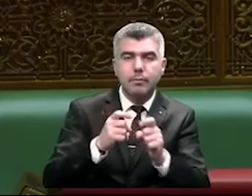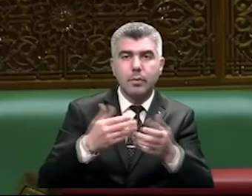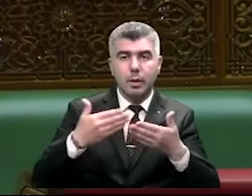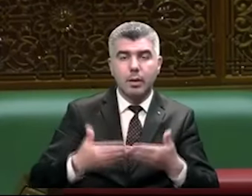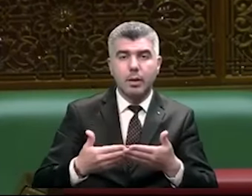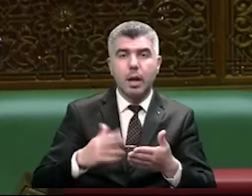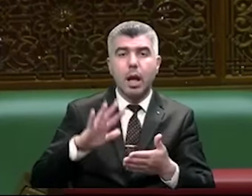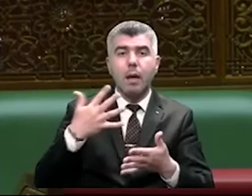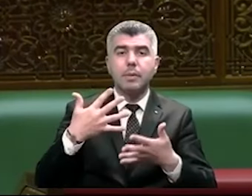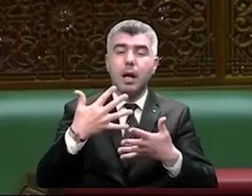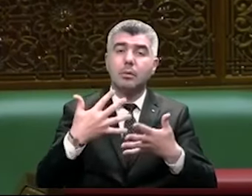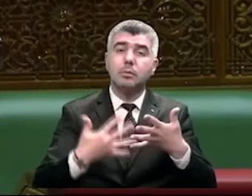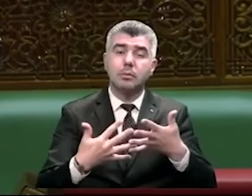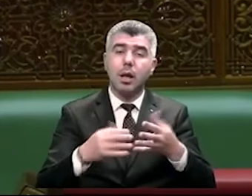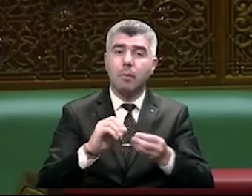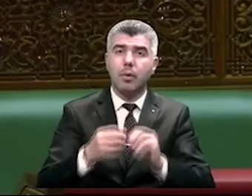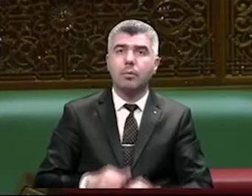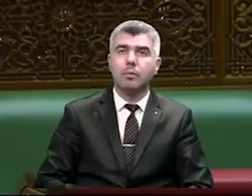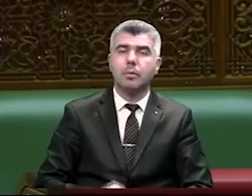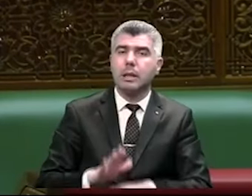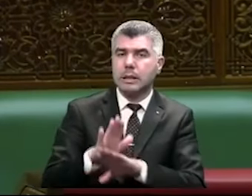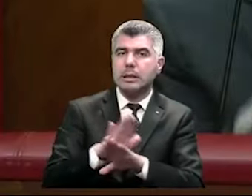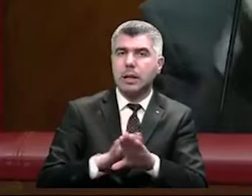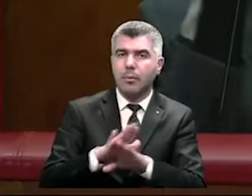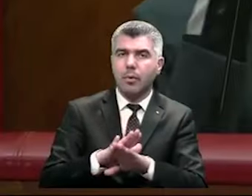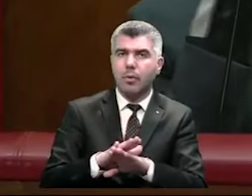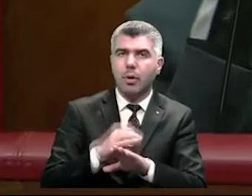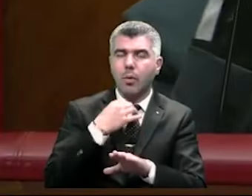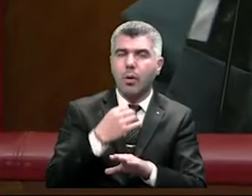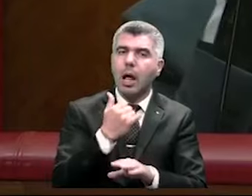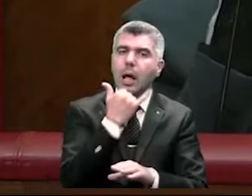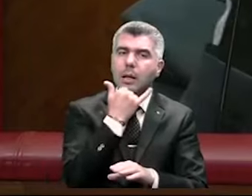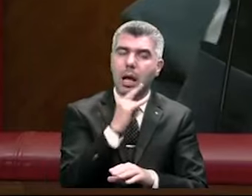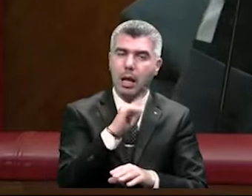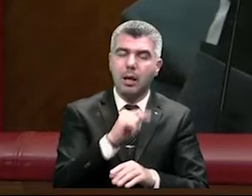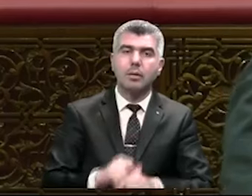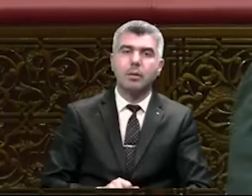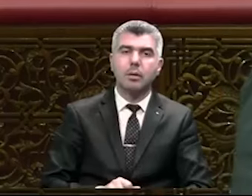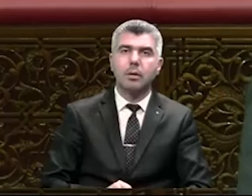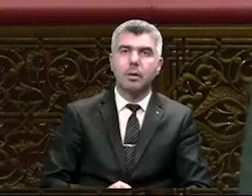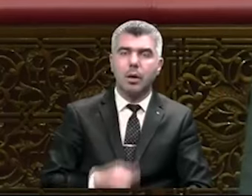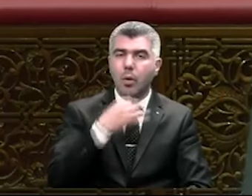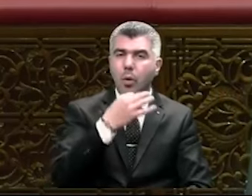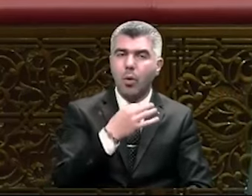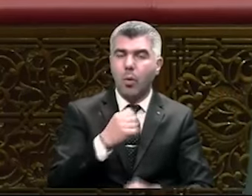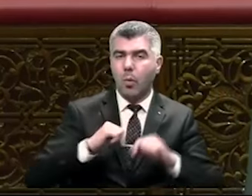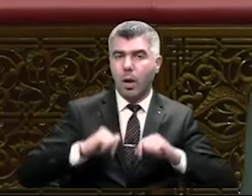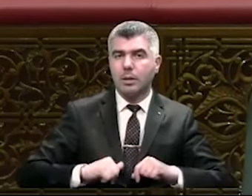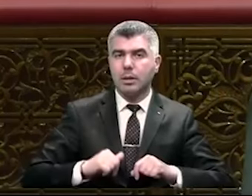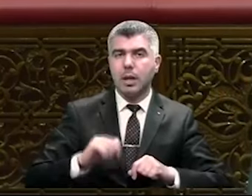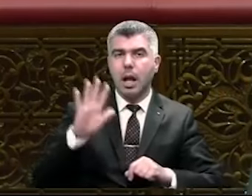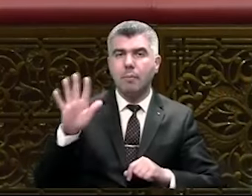هذ الخمسه ديال النقط انت سمحلي على المصطلح كاين شويه المغالط السيد الوزير بانكم